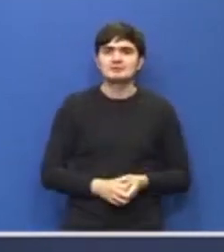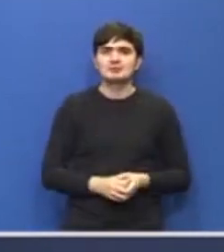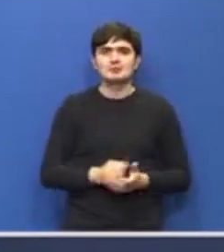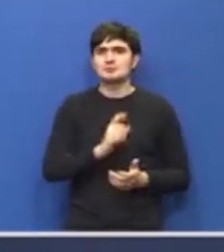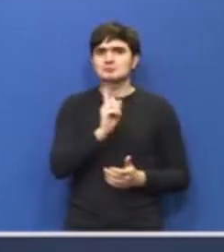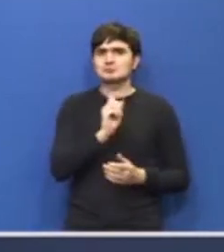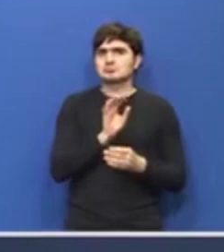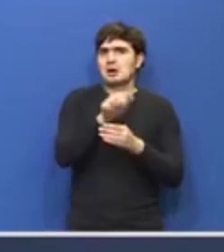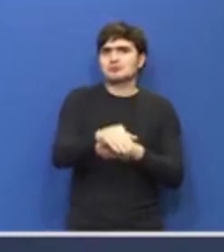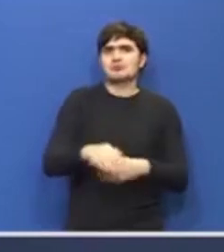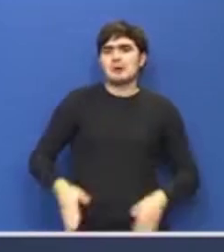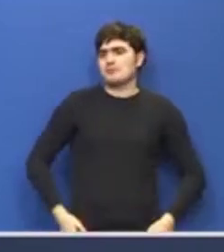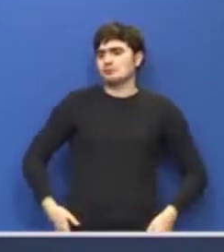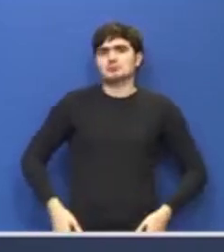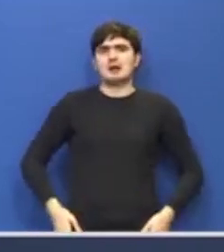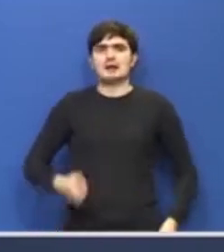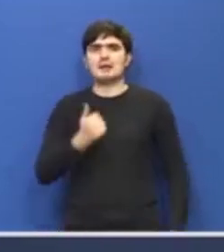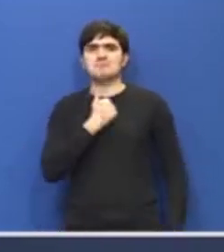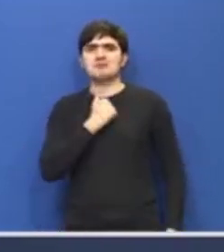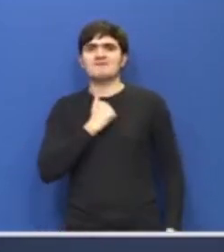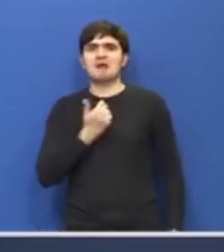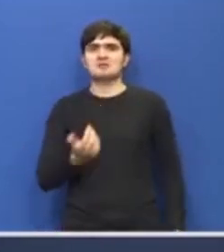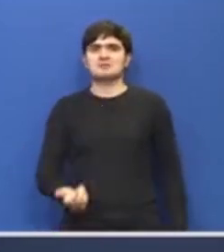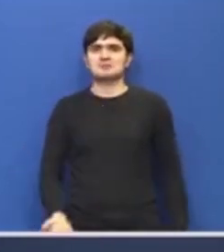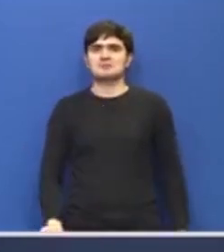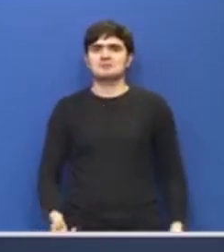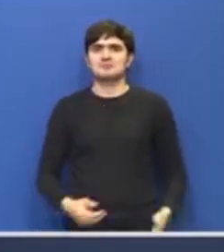nu în buzunare private.